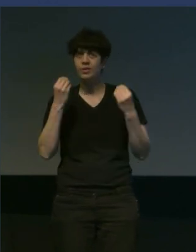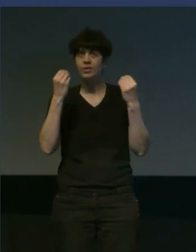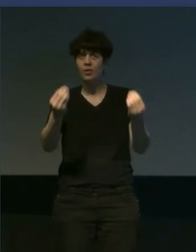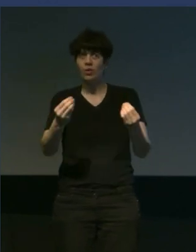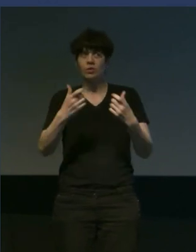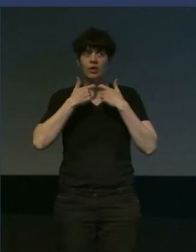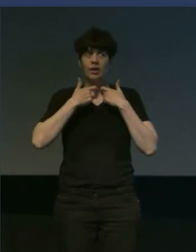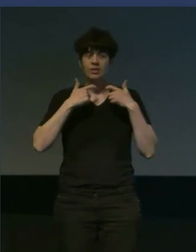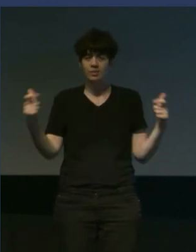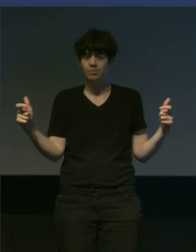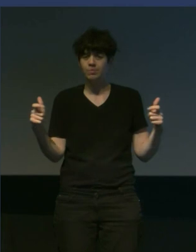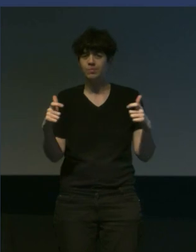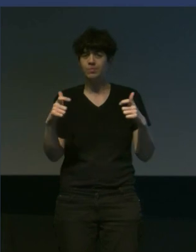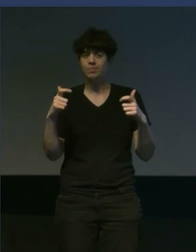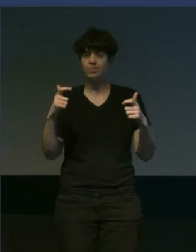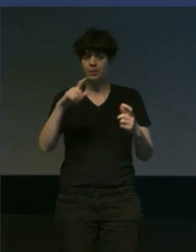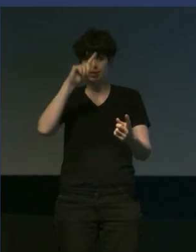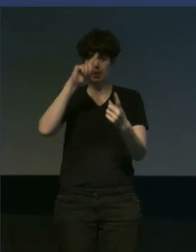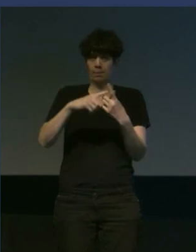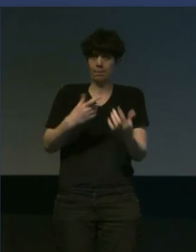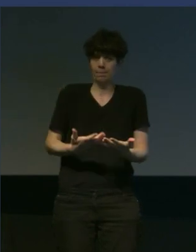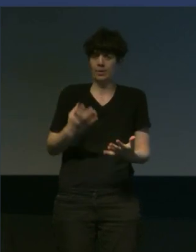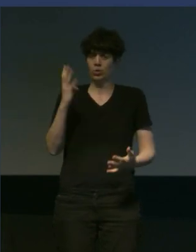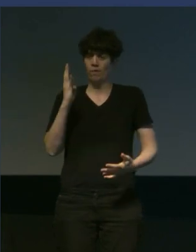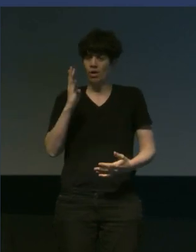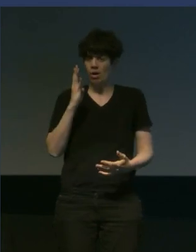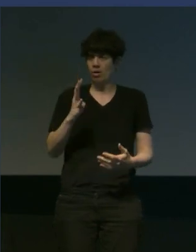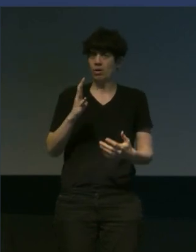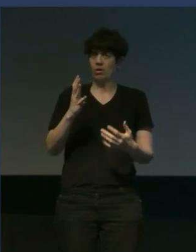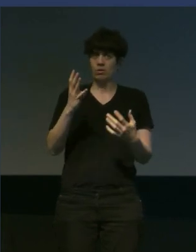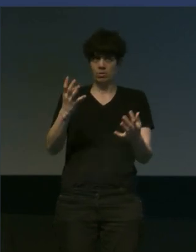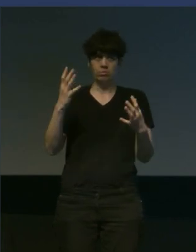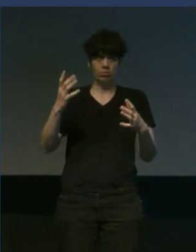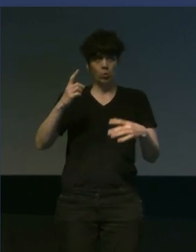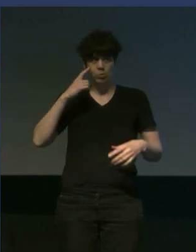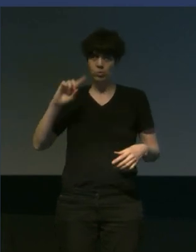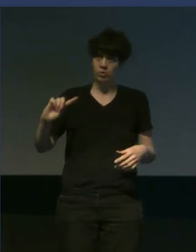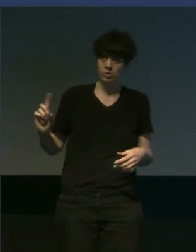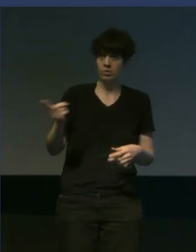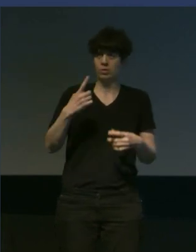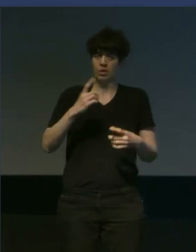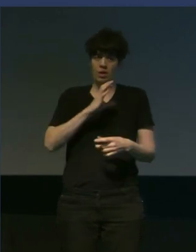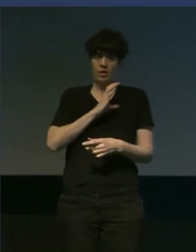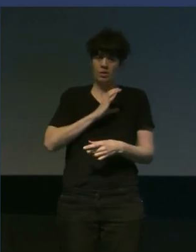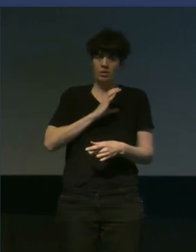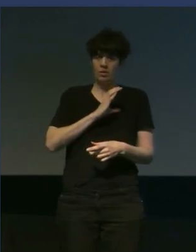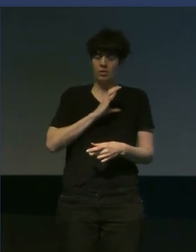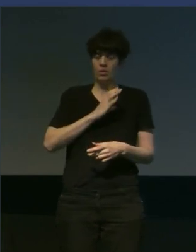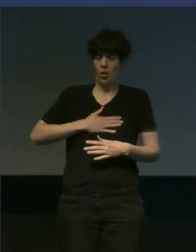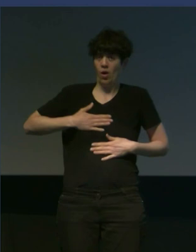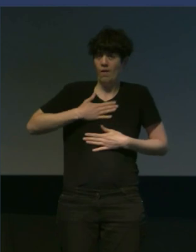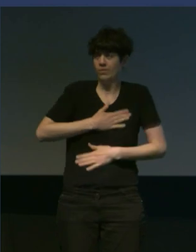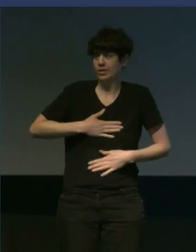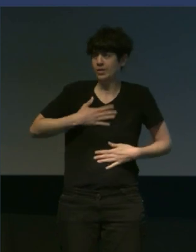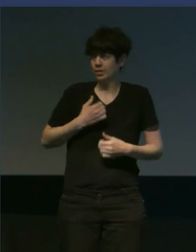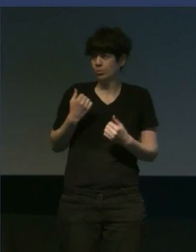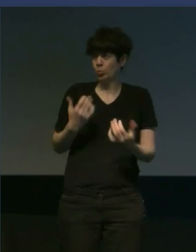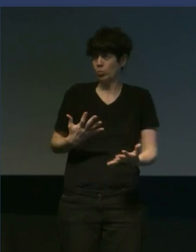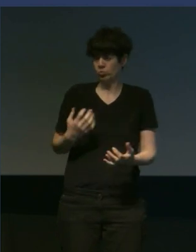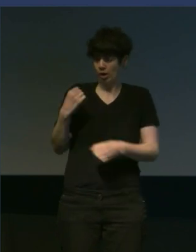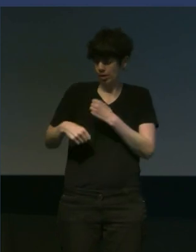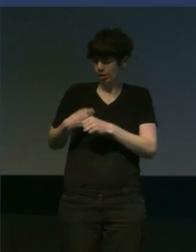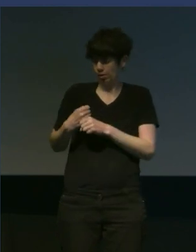rendre accessible ces thématiques, ces conférences au plus grand nombre. Donc, on est ravis de pouvoir proposer depuis maintenant cette